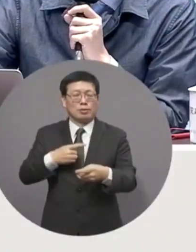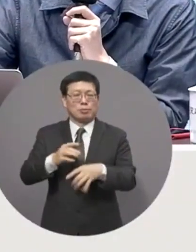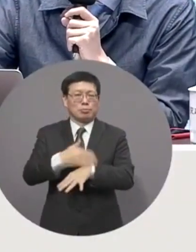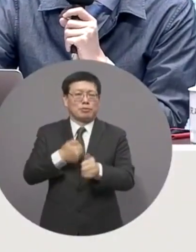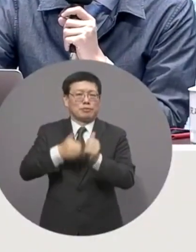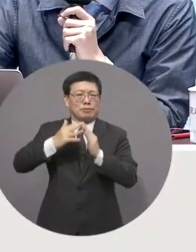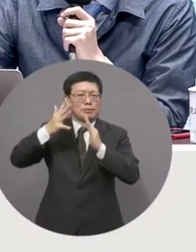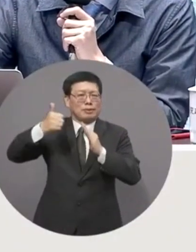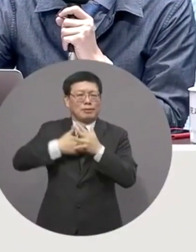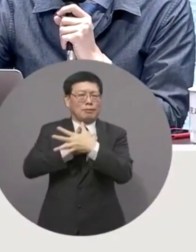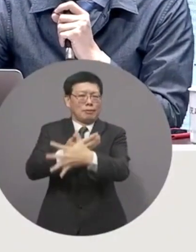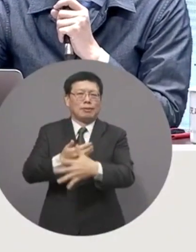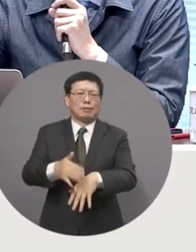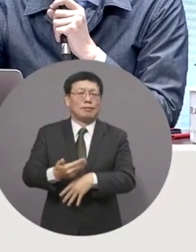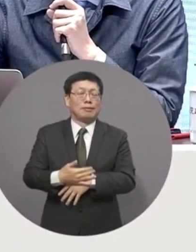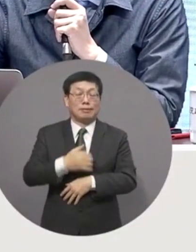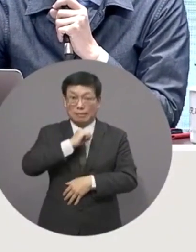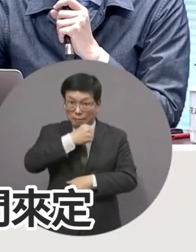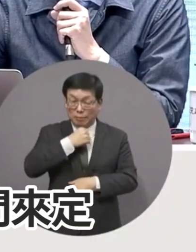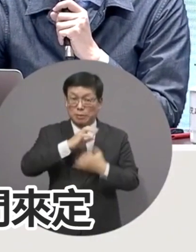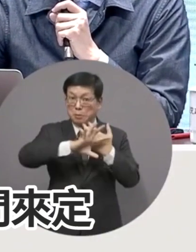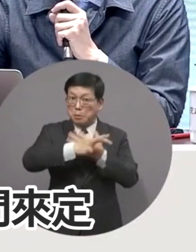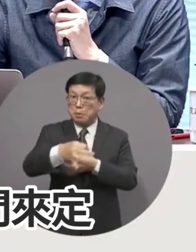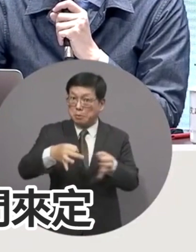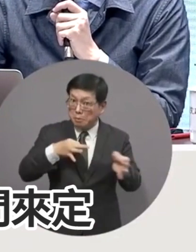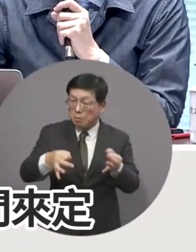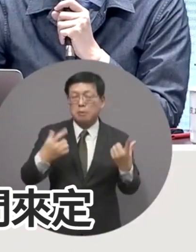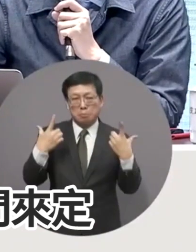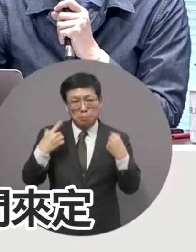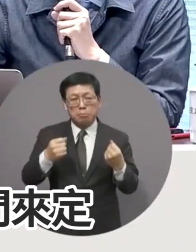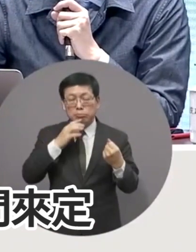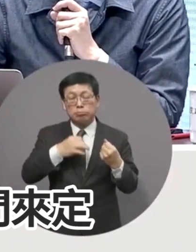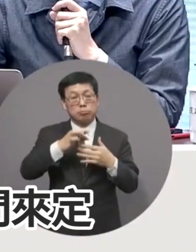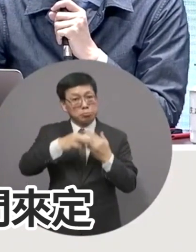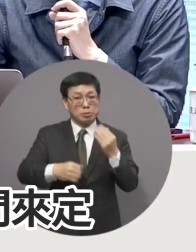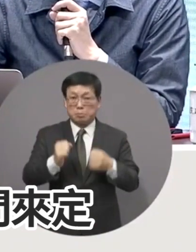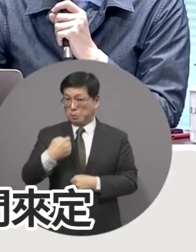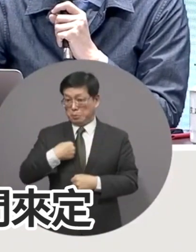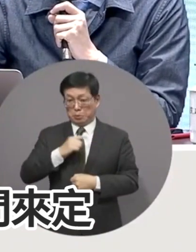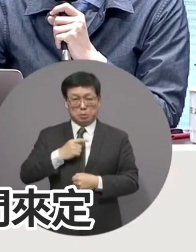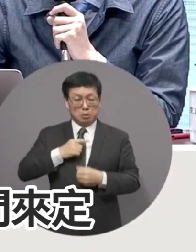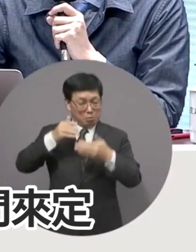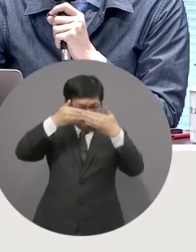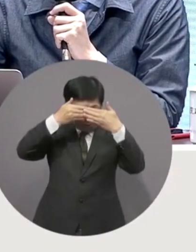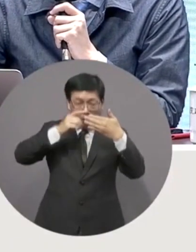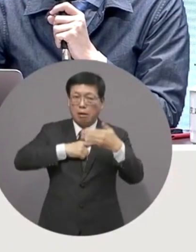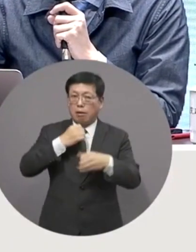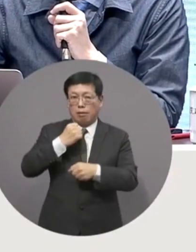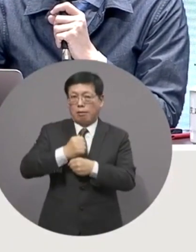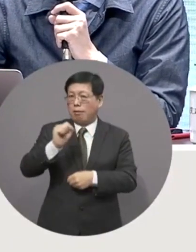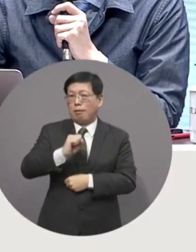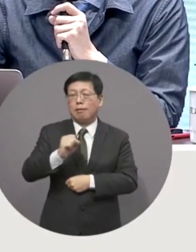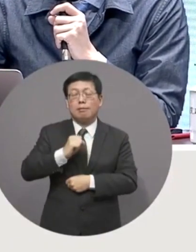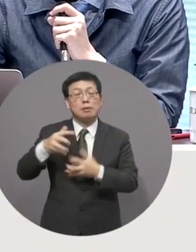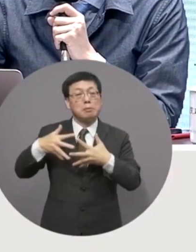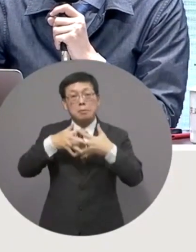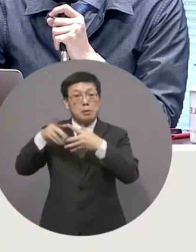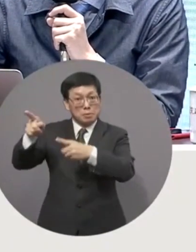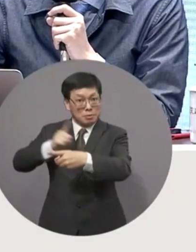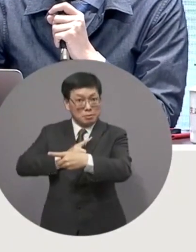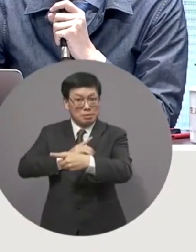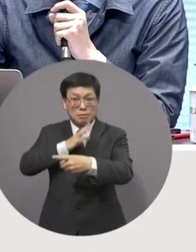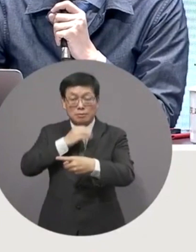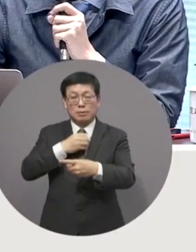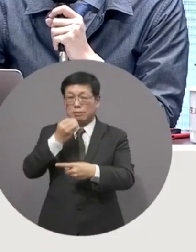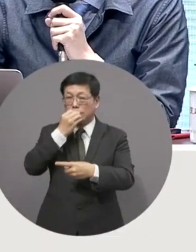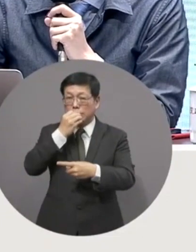强调的是，台湾要和国际做生意，有贸易的往来的标准不能自己关起门来定。那美国的莱克多巴胺，台湾人已